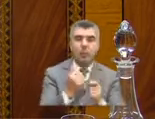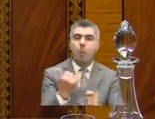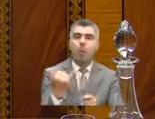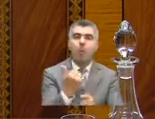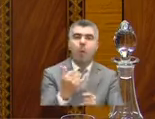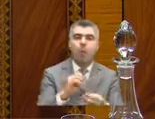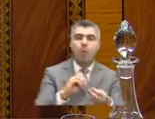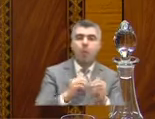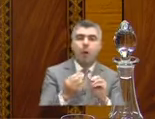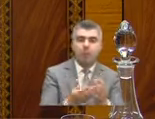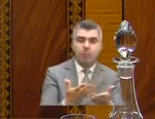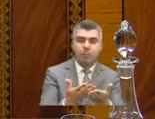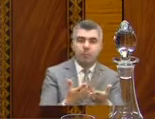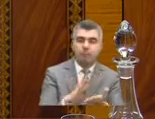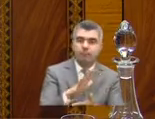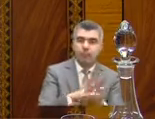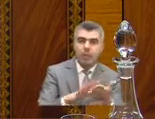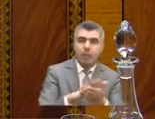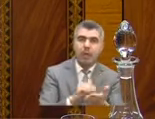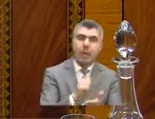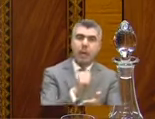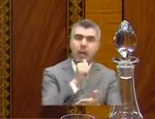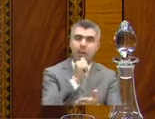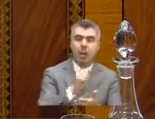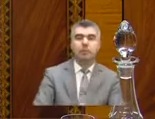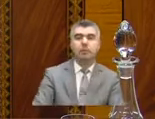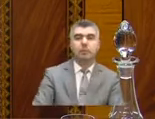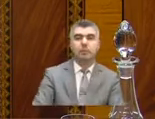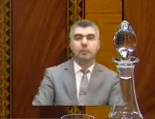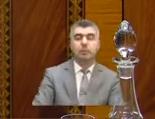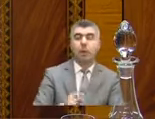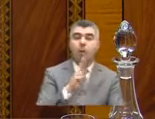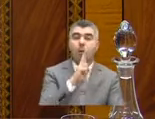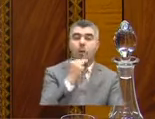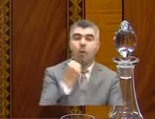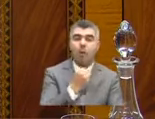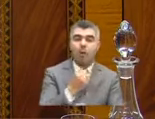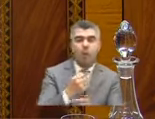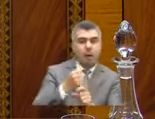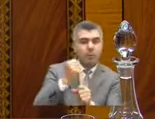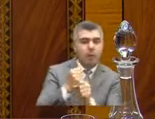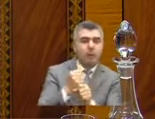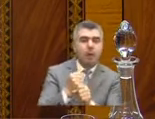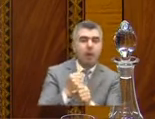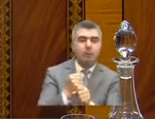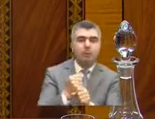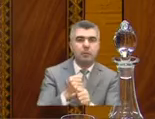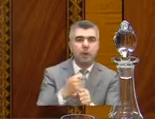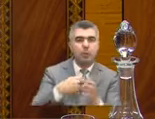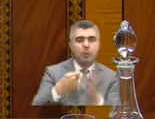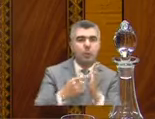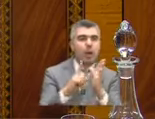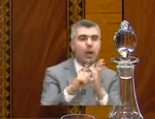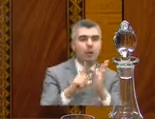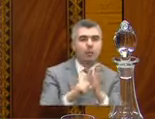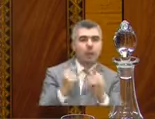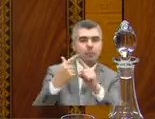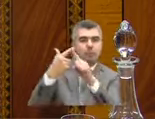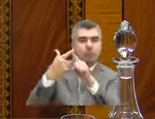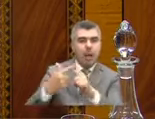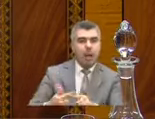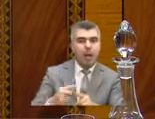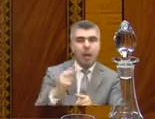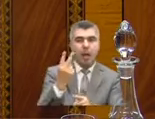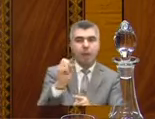لإشكالية تدبير الموارد المائية. ستعمل الحكومة من خلال مشروع قانون المالية لسنة 2025 على الرفع